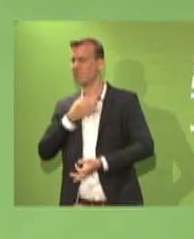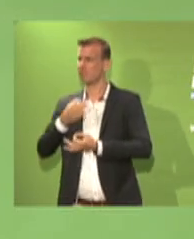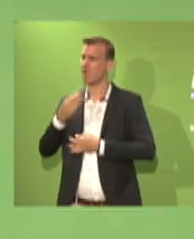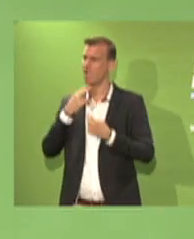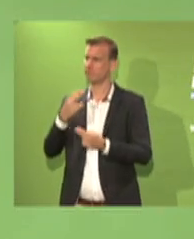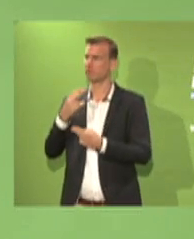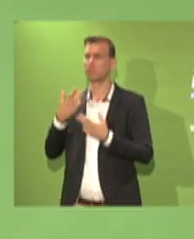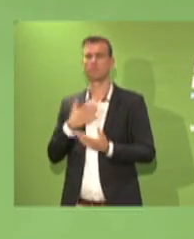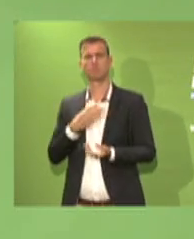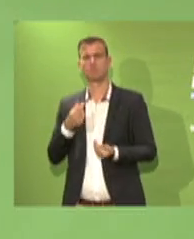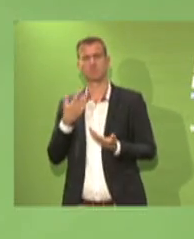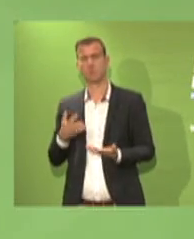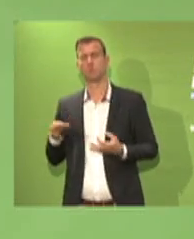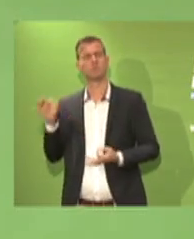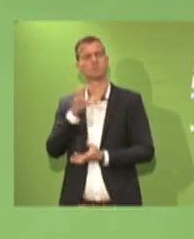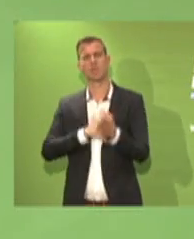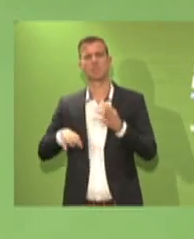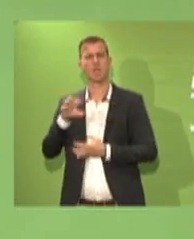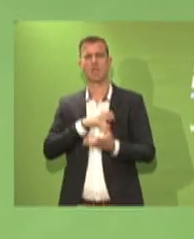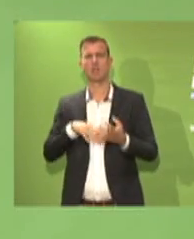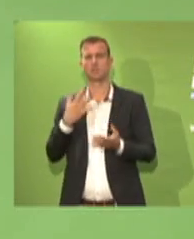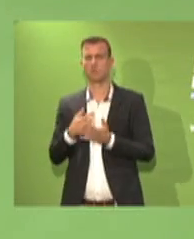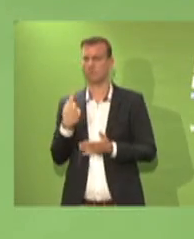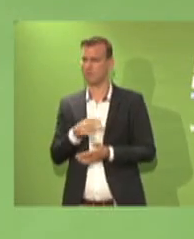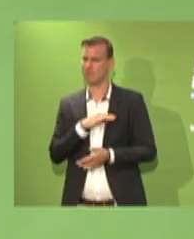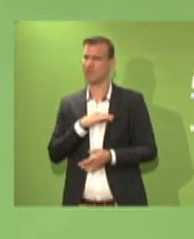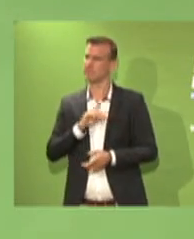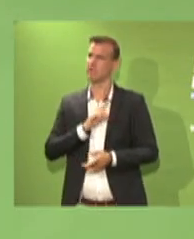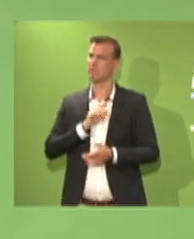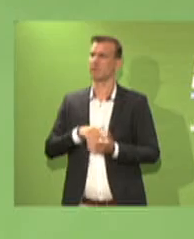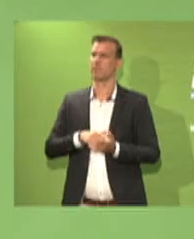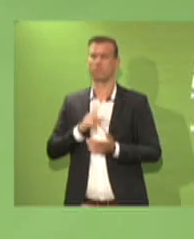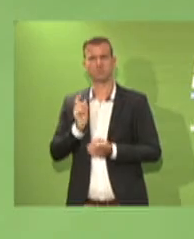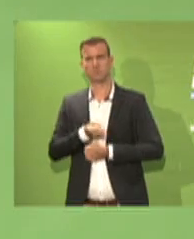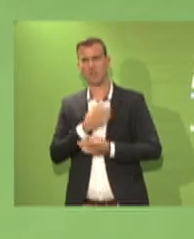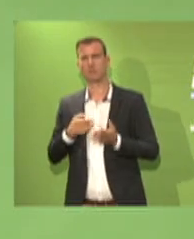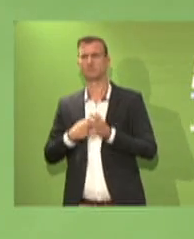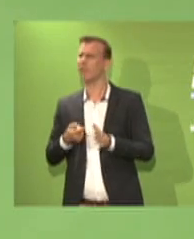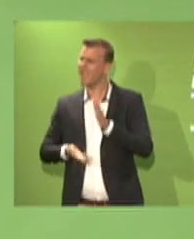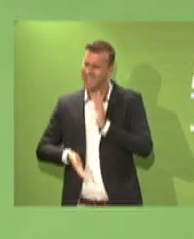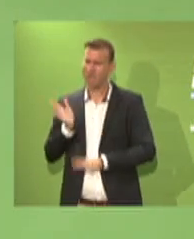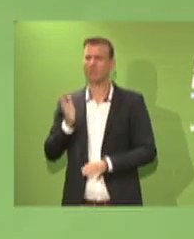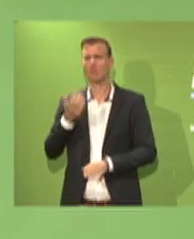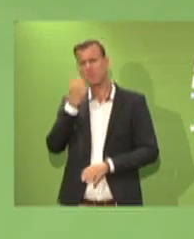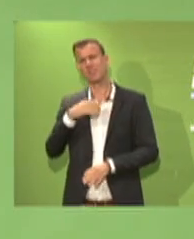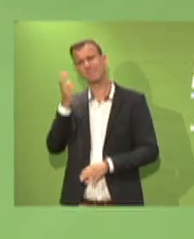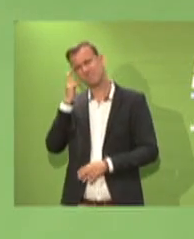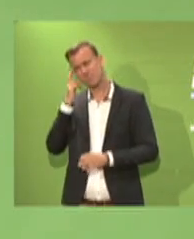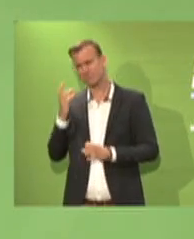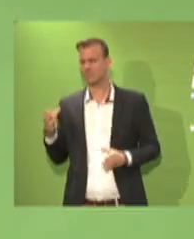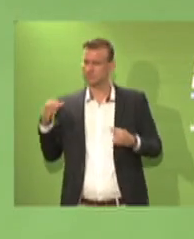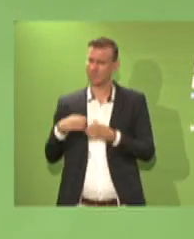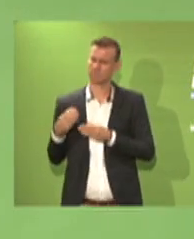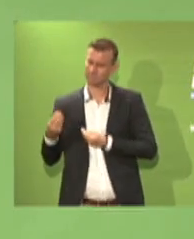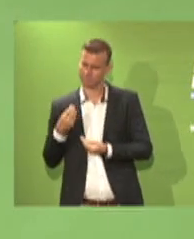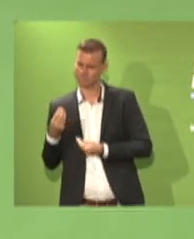ist ein Skandal. Auch wir sind hier als Parteitag gefordert, deutlich zu machen, hört auf damit, lasst uns vernünftig zusammensetzen,